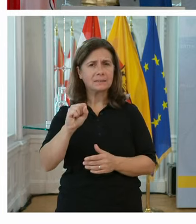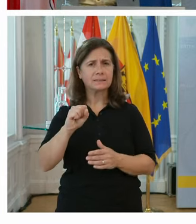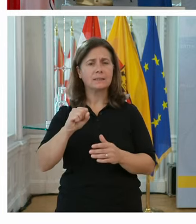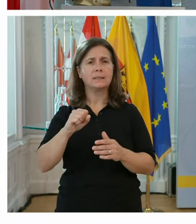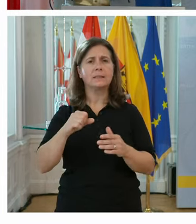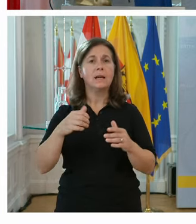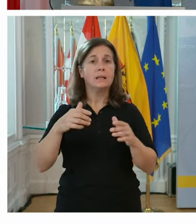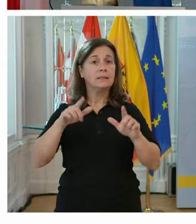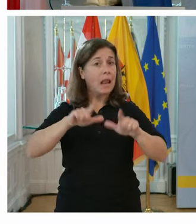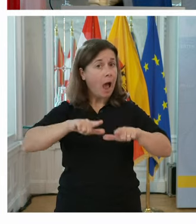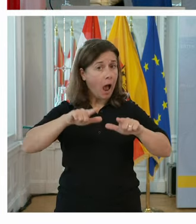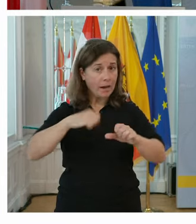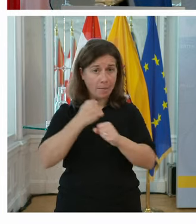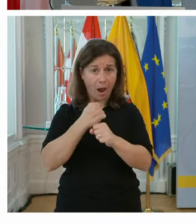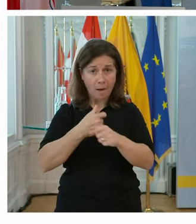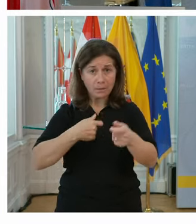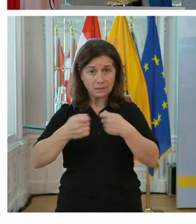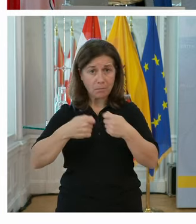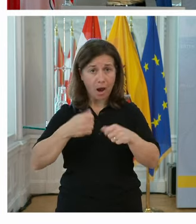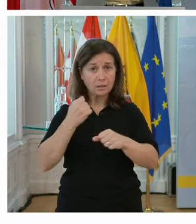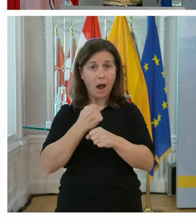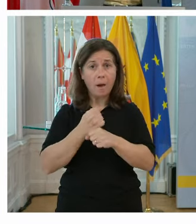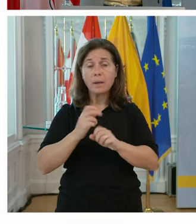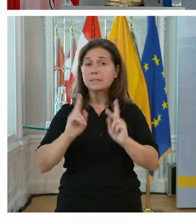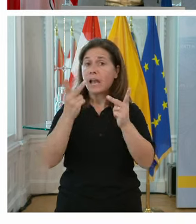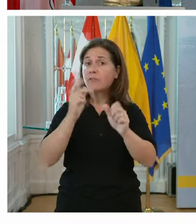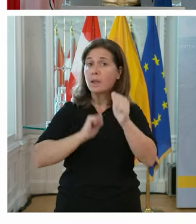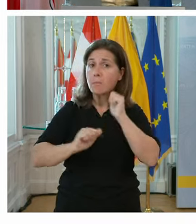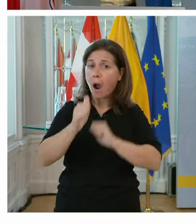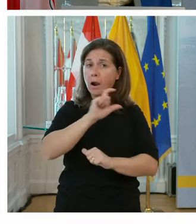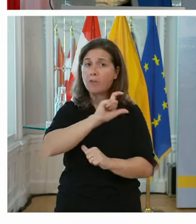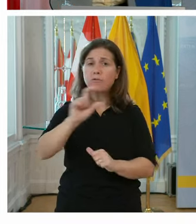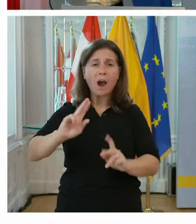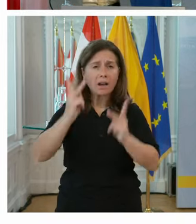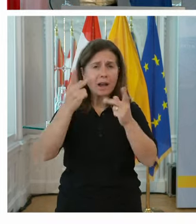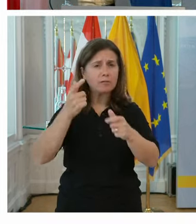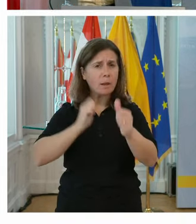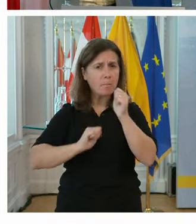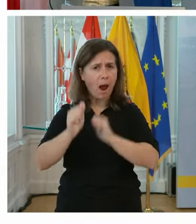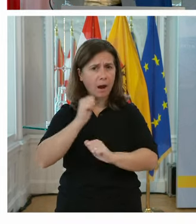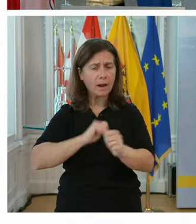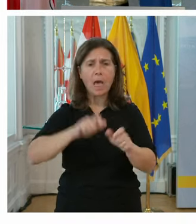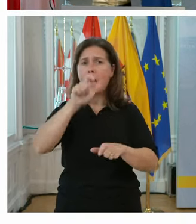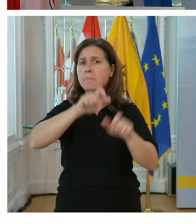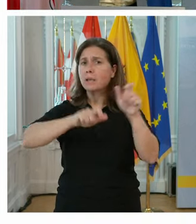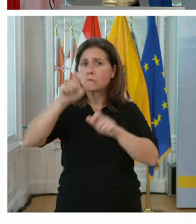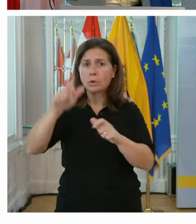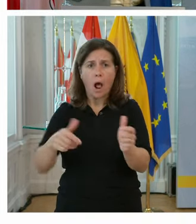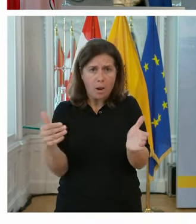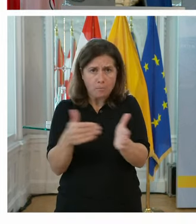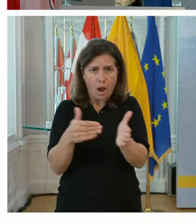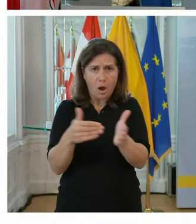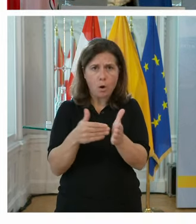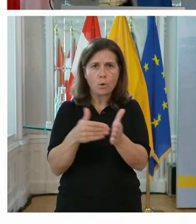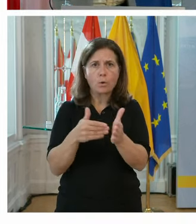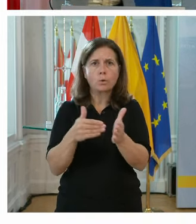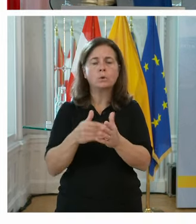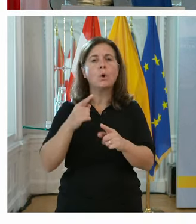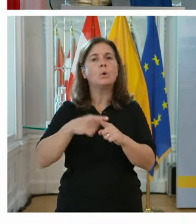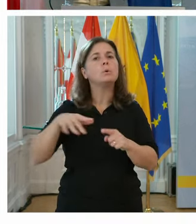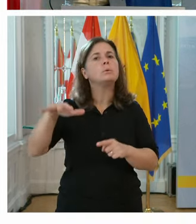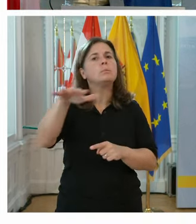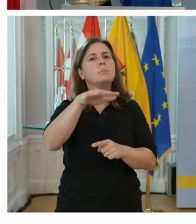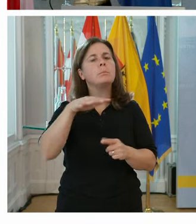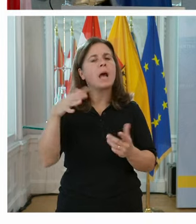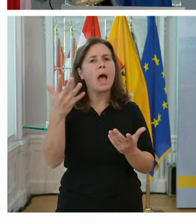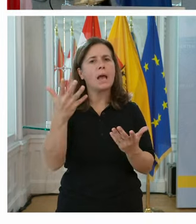am Arbeitsplatz, Arbeitskräftemangel, Fachkräftemangel, also Personal ist einfach notwendig und im Bereich